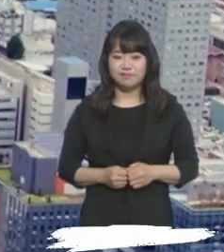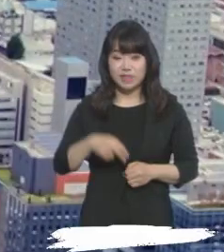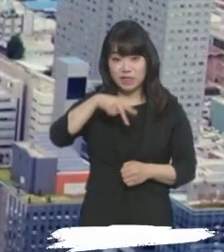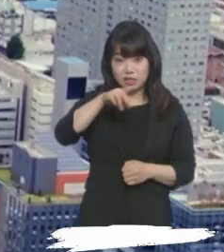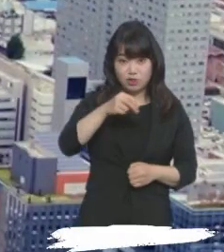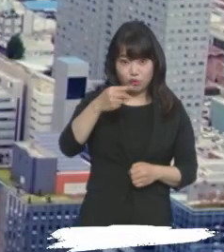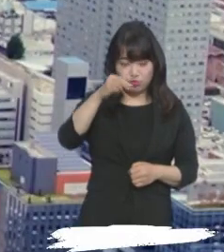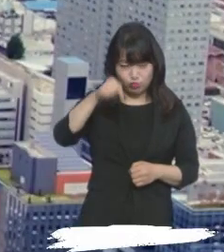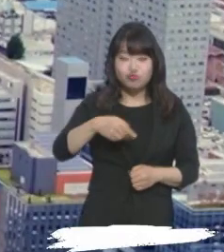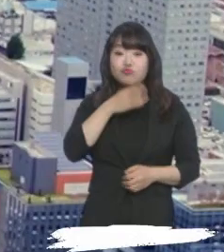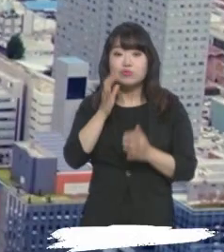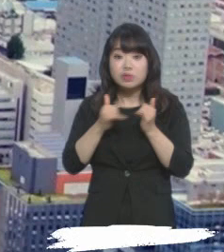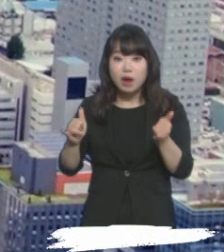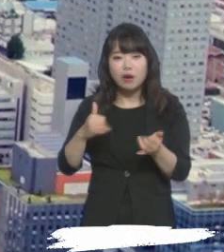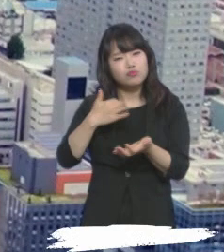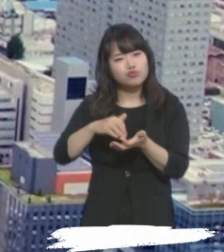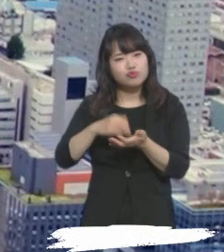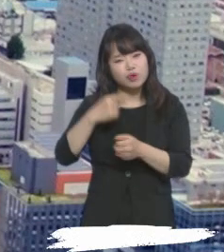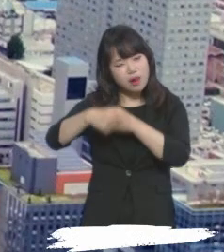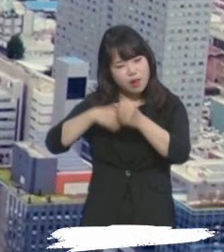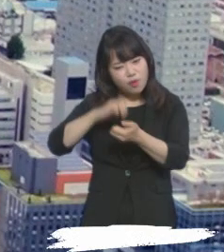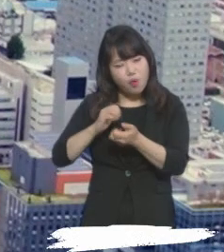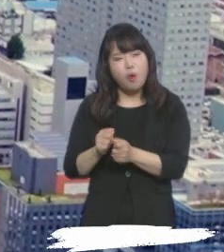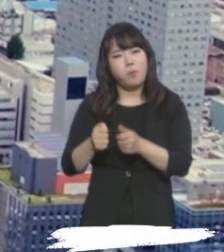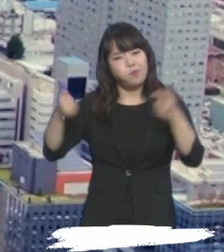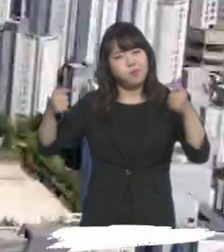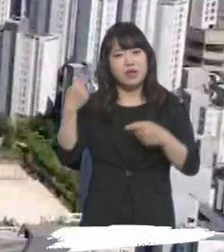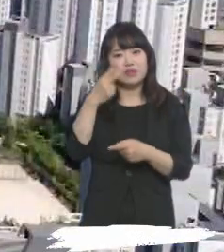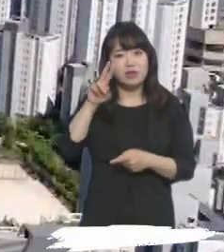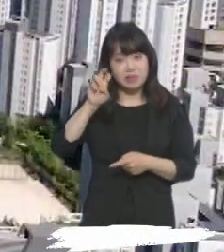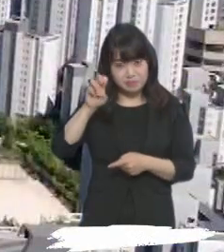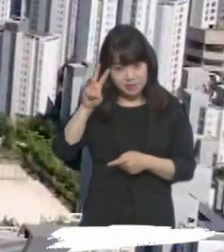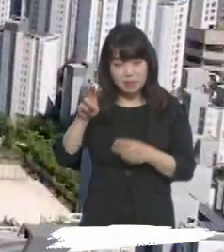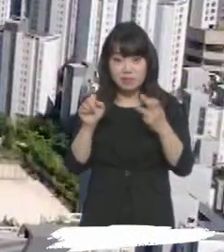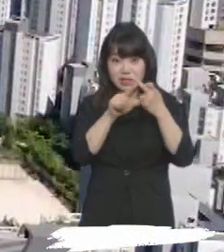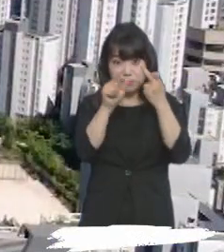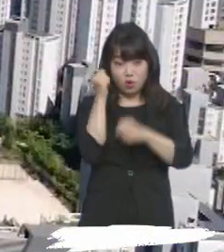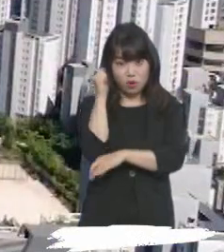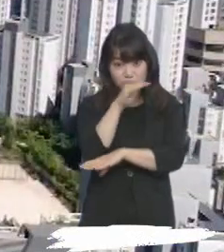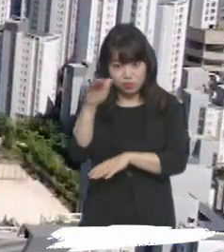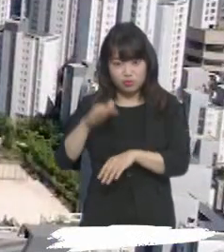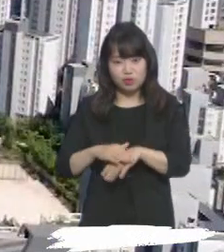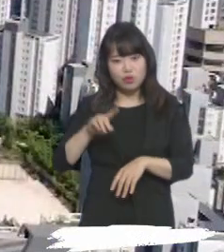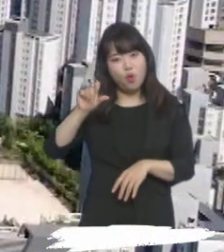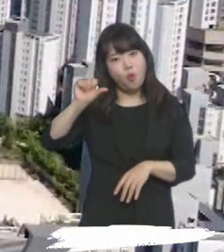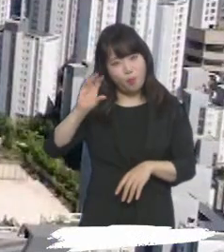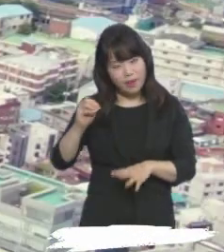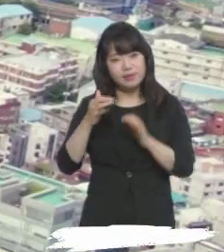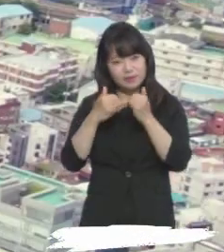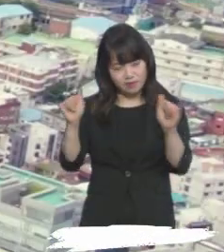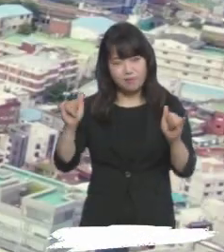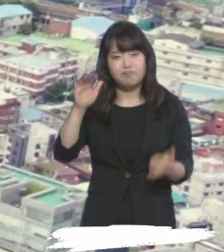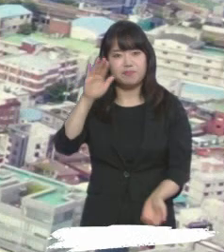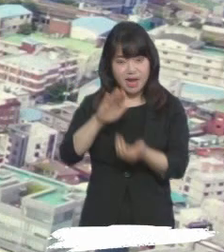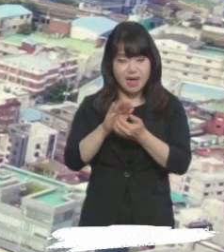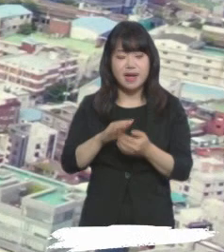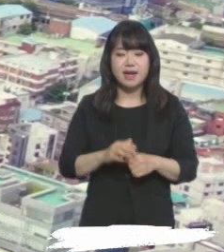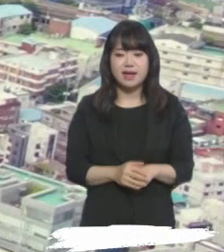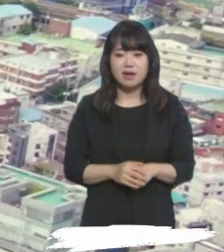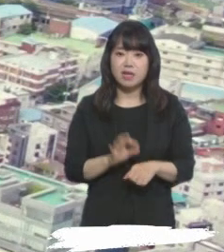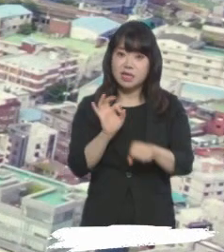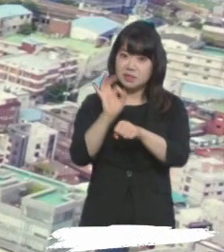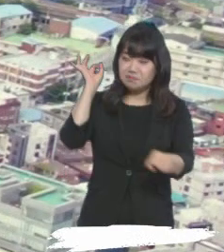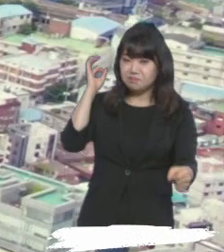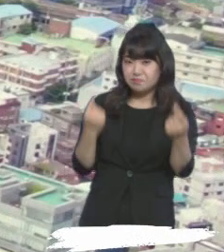성동구의 노인 인구는 매년 꾸준히 증가하여 2023년 12월 기준 약 5만 명에 이릅니다. 10년